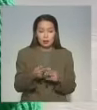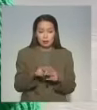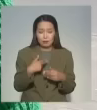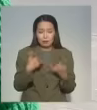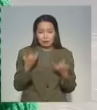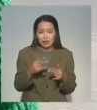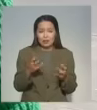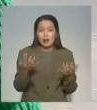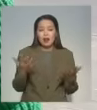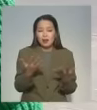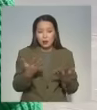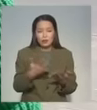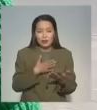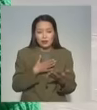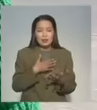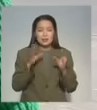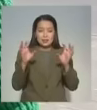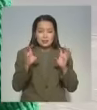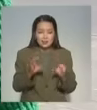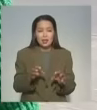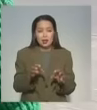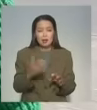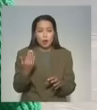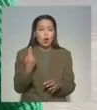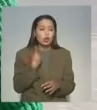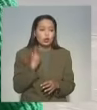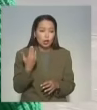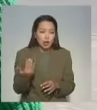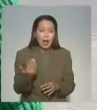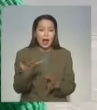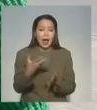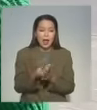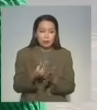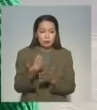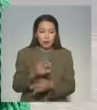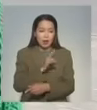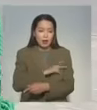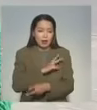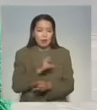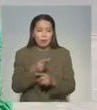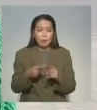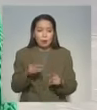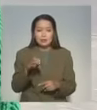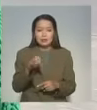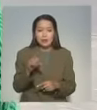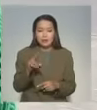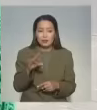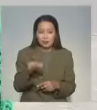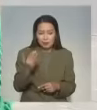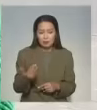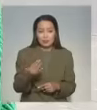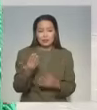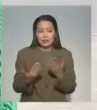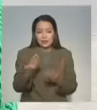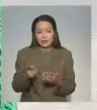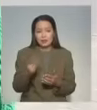каком основании наш закон позволяет должникам, алименщикам работать на полставки. Завтра он переведется на 0,25